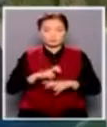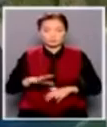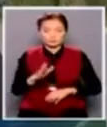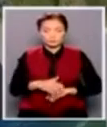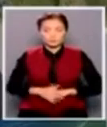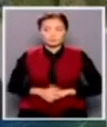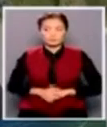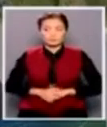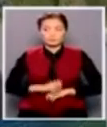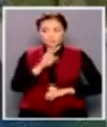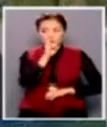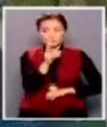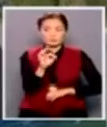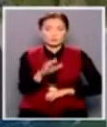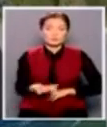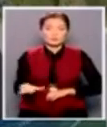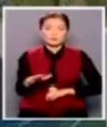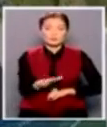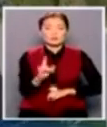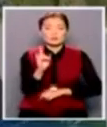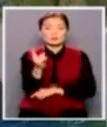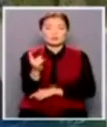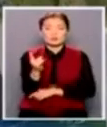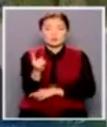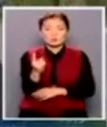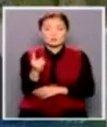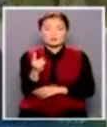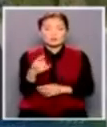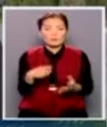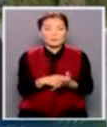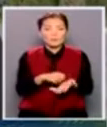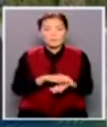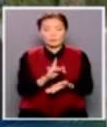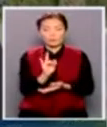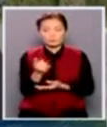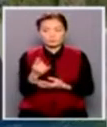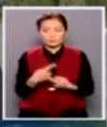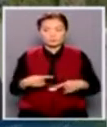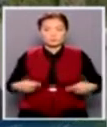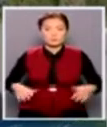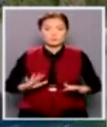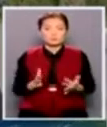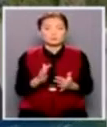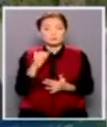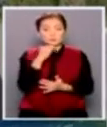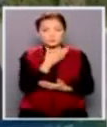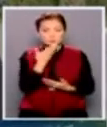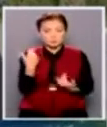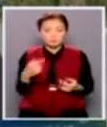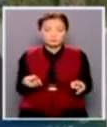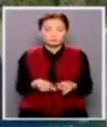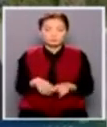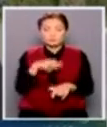жатыр. Соңғы 2 жылда Атырау облысында перзентханаларды ресми түрде сәбилерден бас тартқан немесе тастап кеткен жағдайлары орын алған.